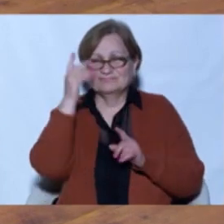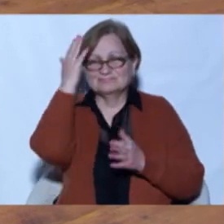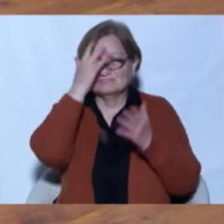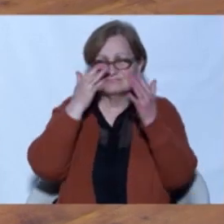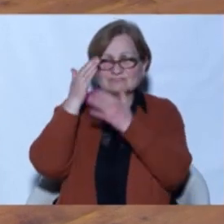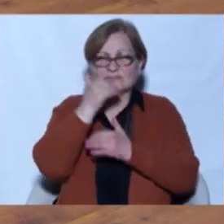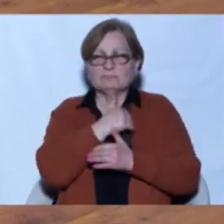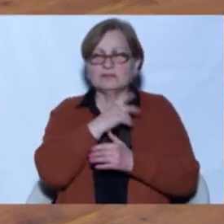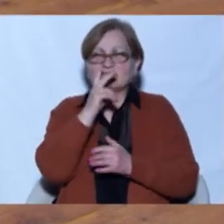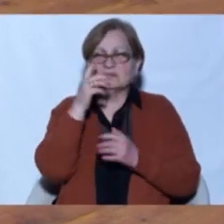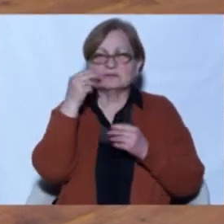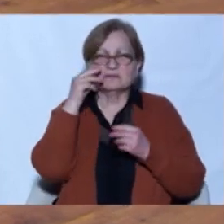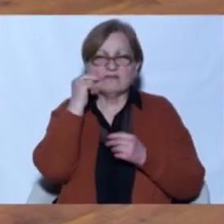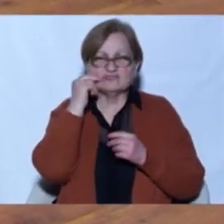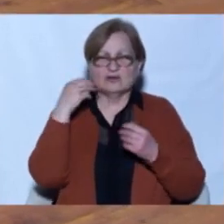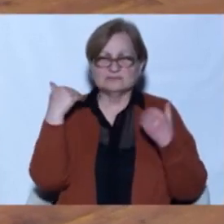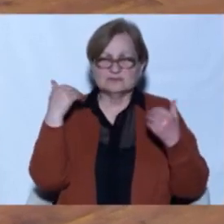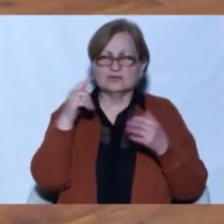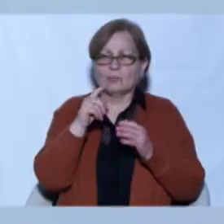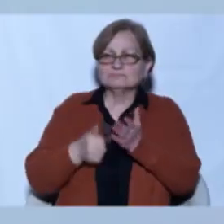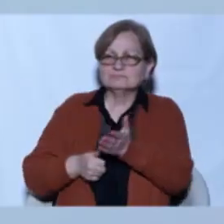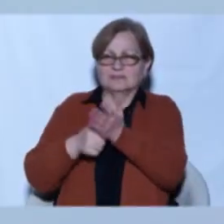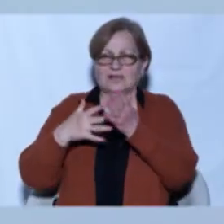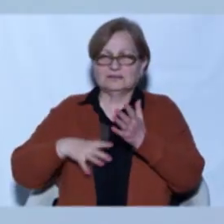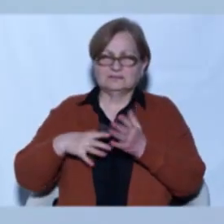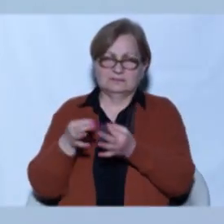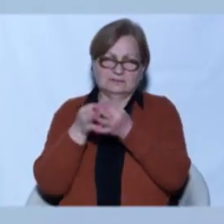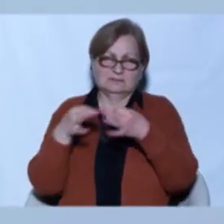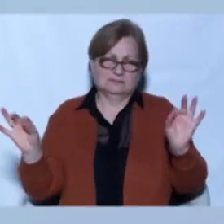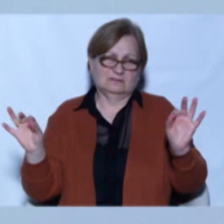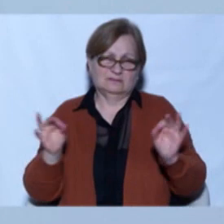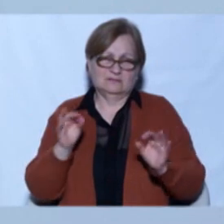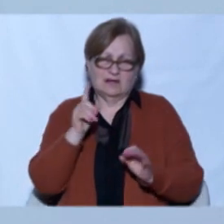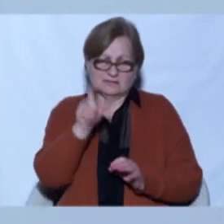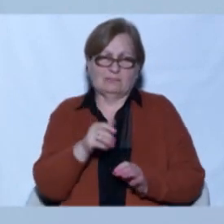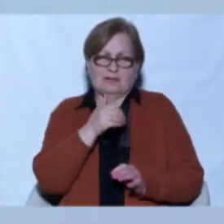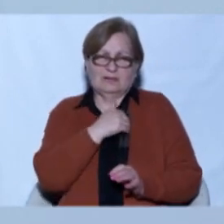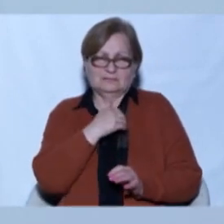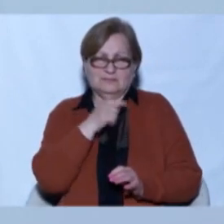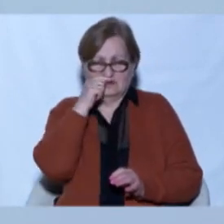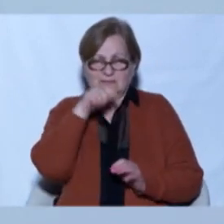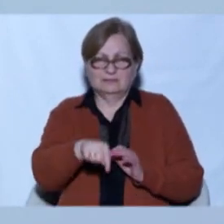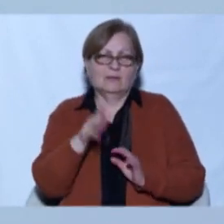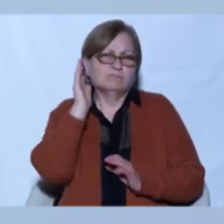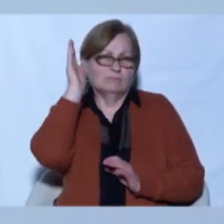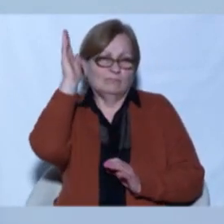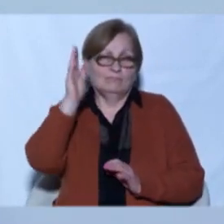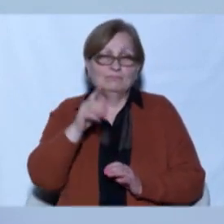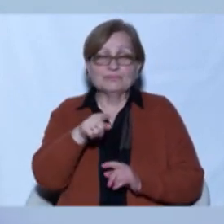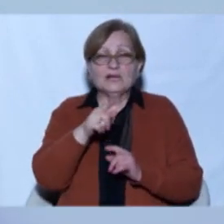მფარველობის ქვეშ შესული საქართველოსთვის. თუმცა ლექსის დასაწყის მიუბრუნდეთ, ეს